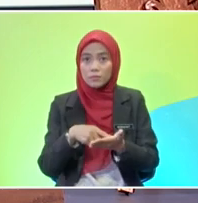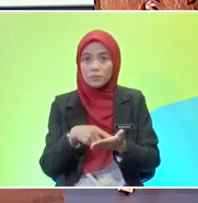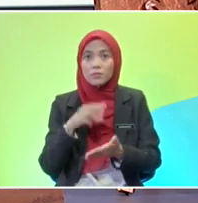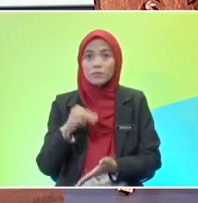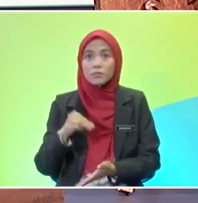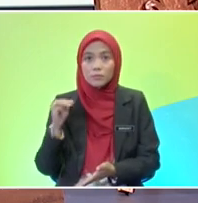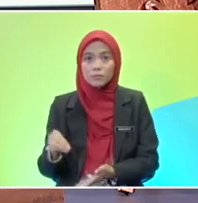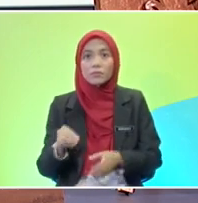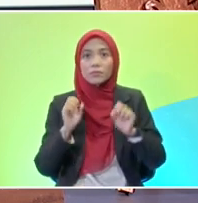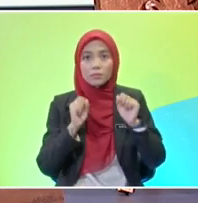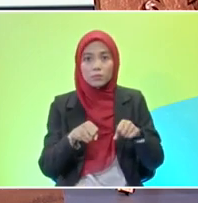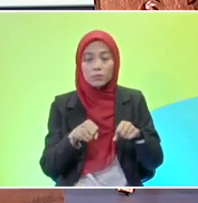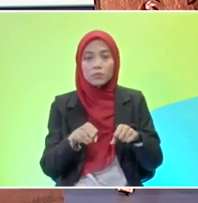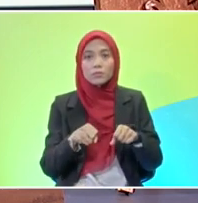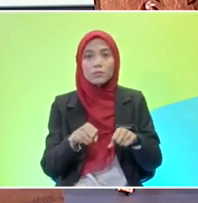boleh dapat